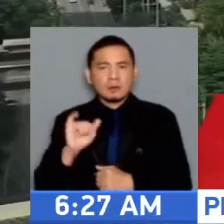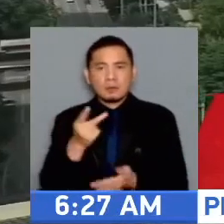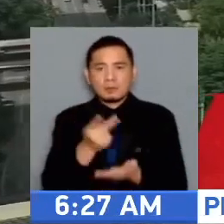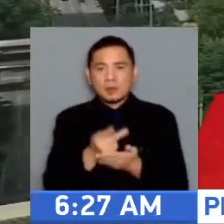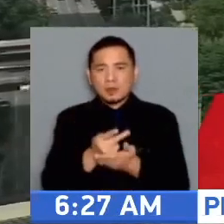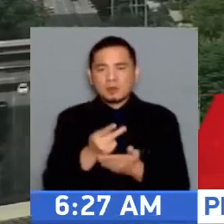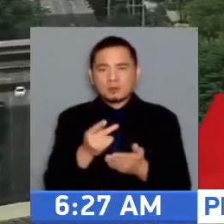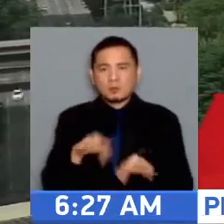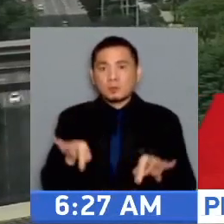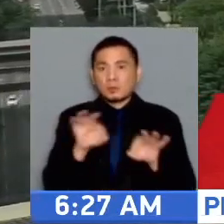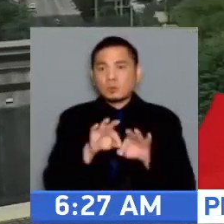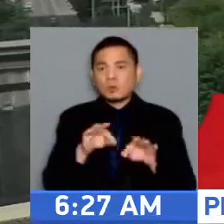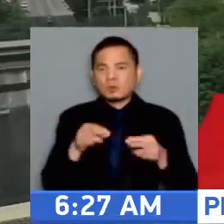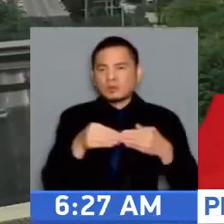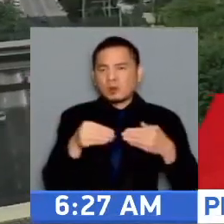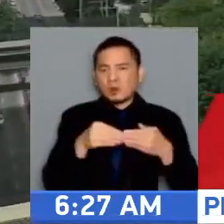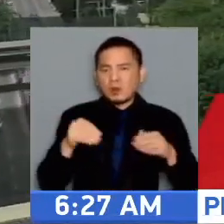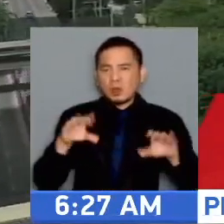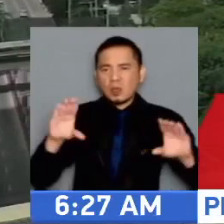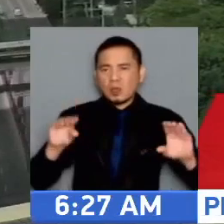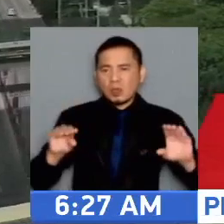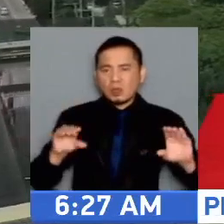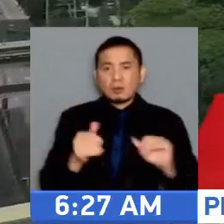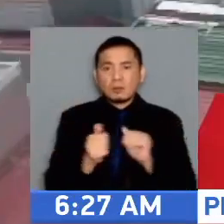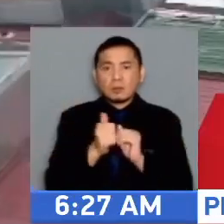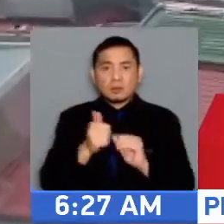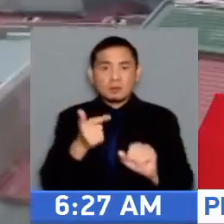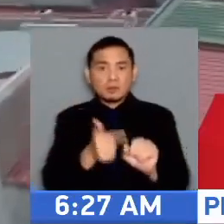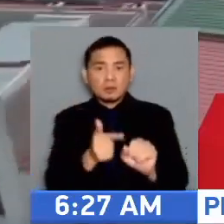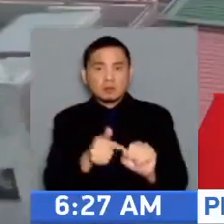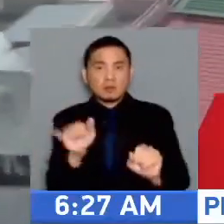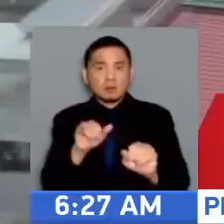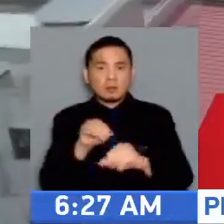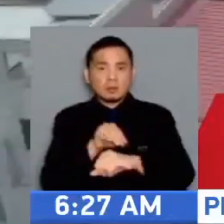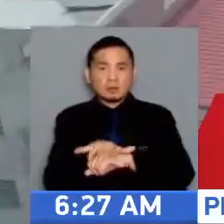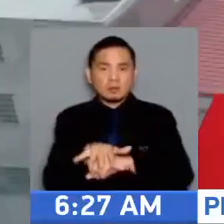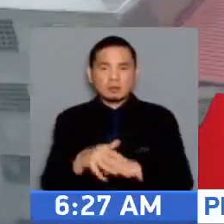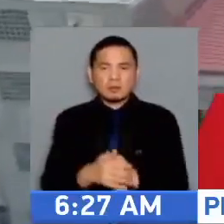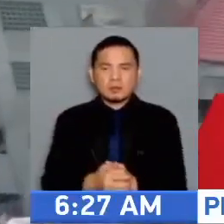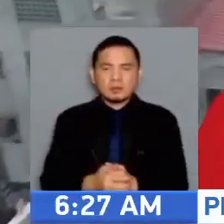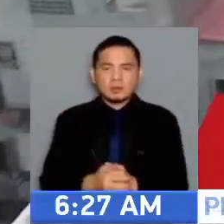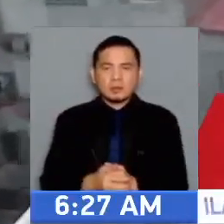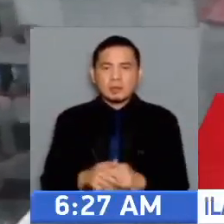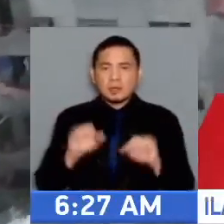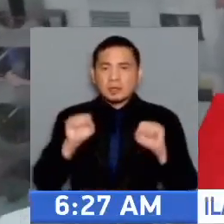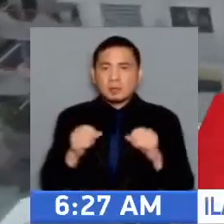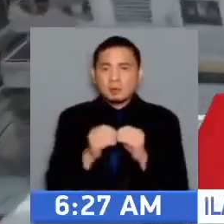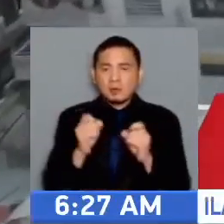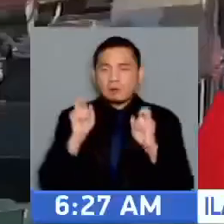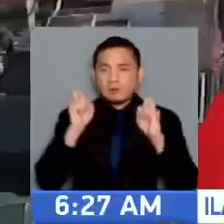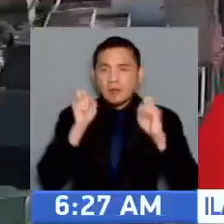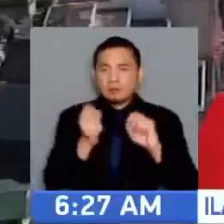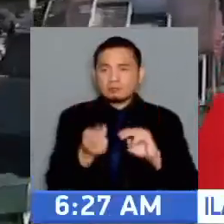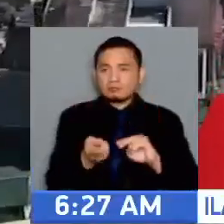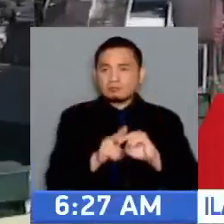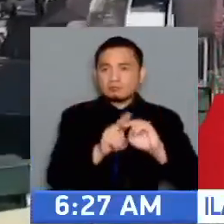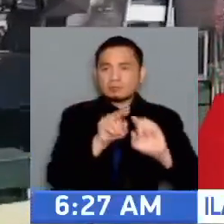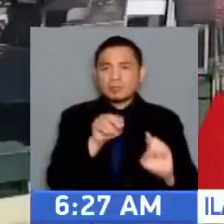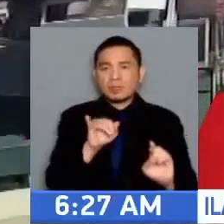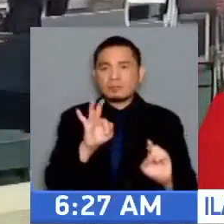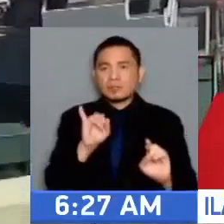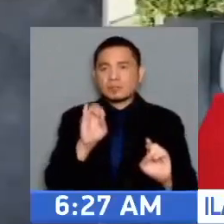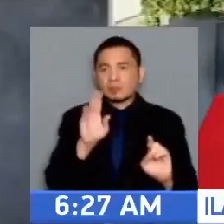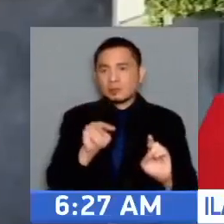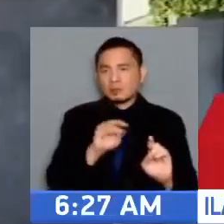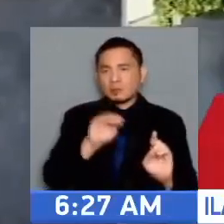Ibig sabihin, pwedeng mas mabilis o pwedeng mas mabagal kumpara sa 7.7% inflation nitong Oktubre. Ayon kay Finance